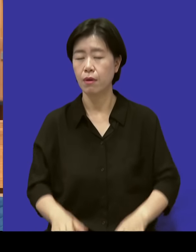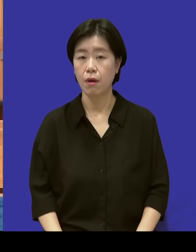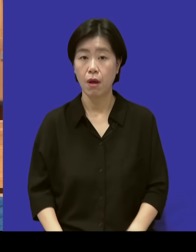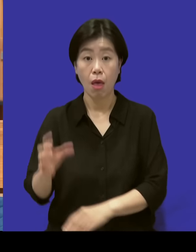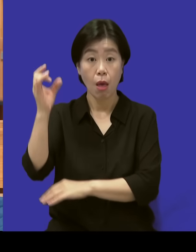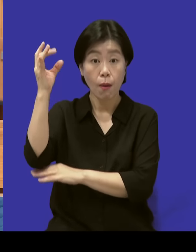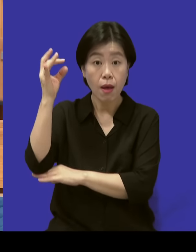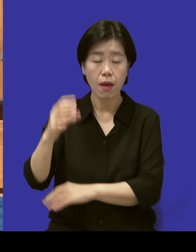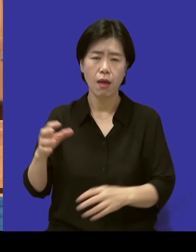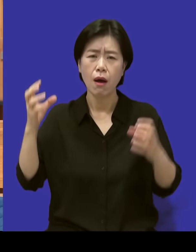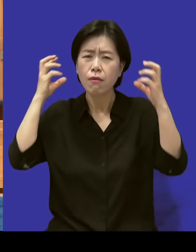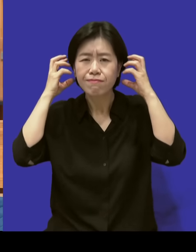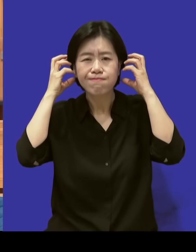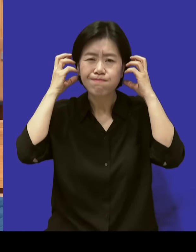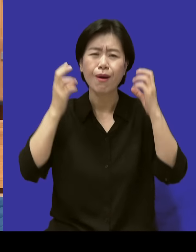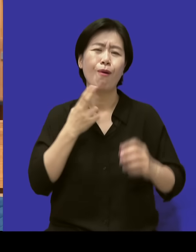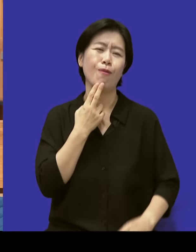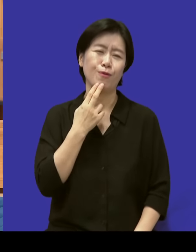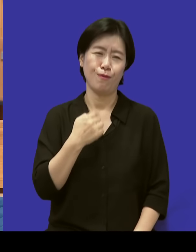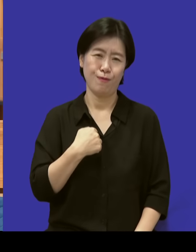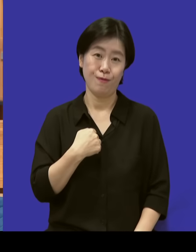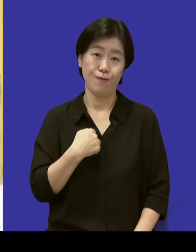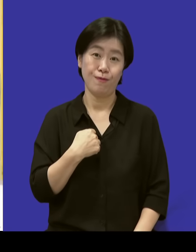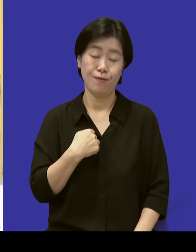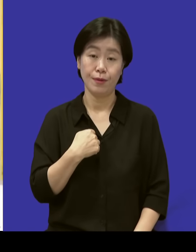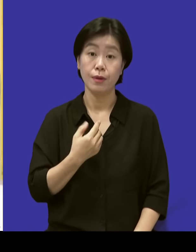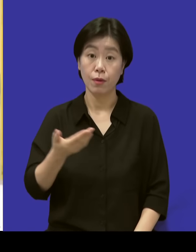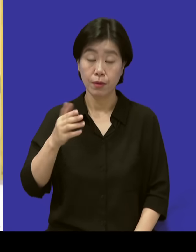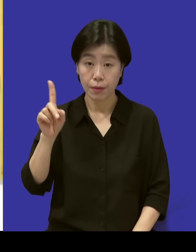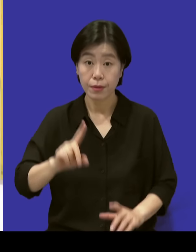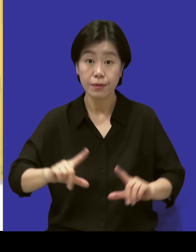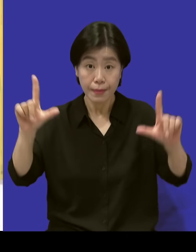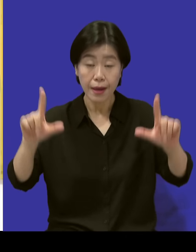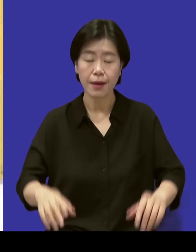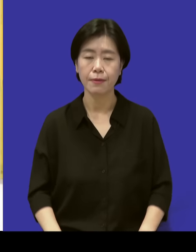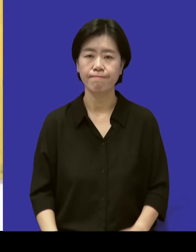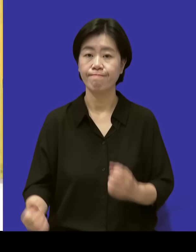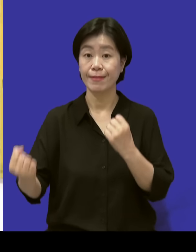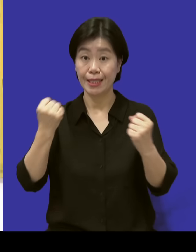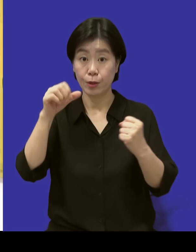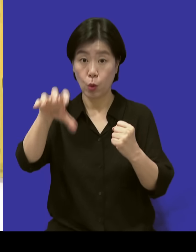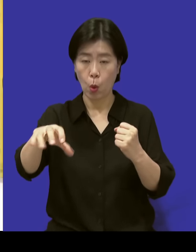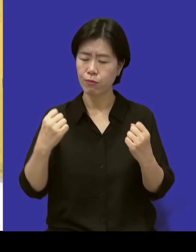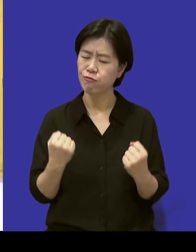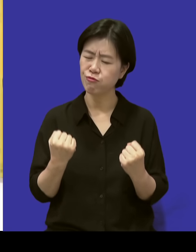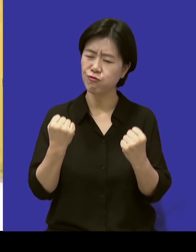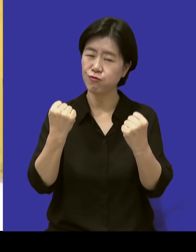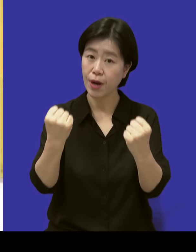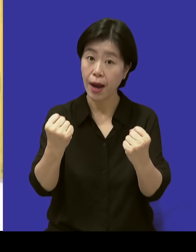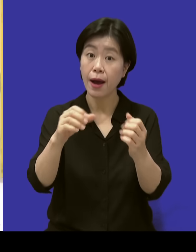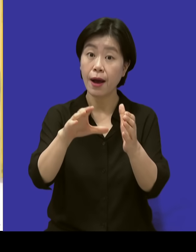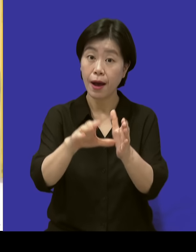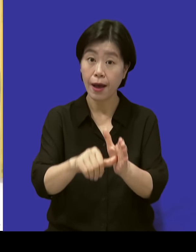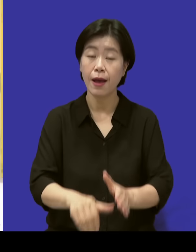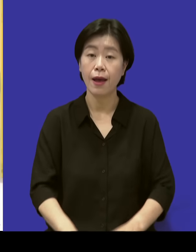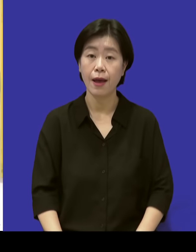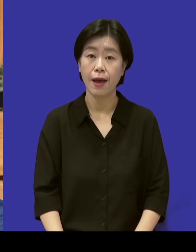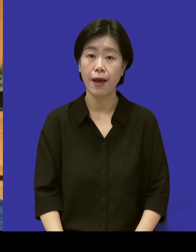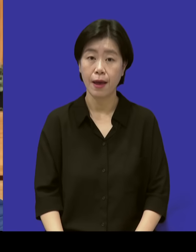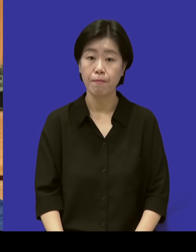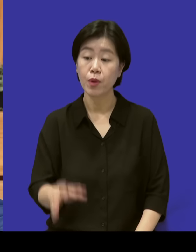근육에 집중을 하지 못한다라는 생각을 하고 있었거든요. 근데 어느 날 이제 헬스장 가려고 이제 차를 몰고 가는데 이제